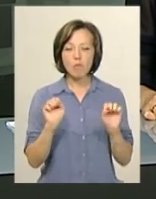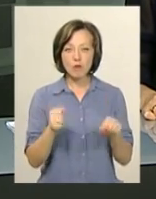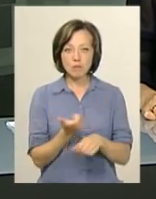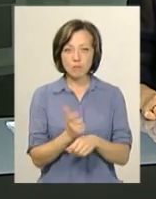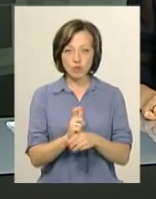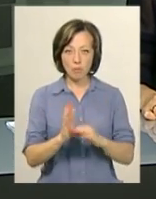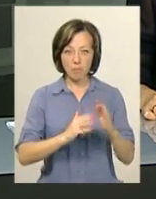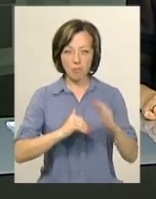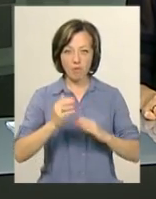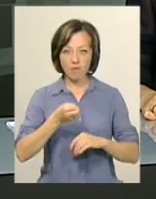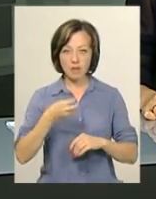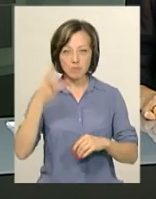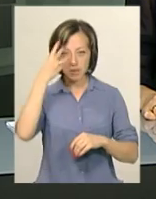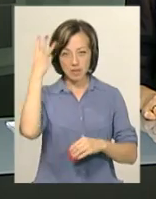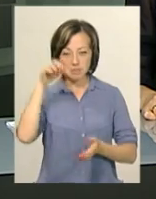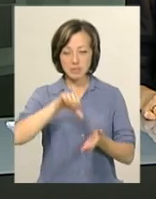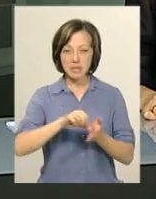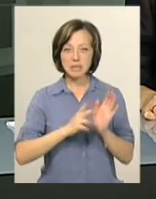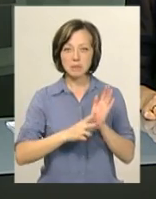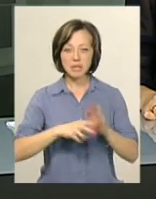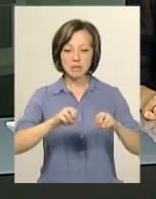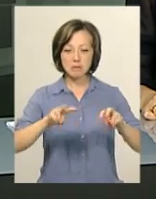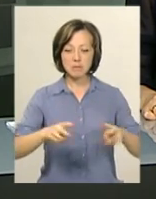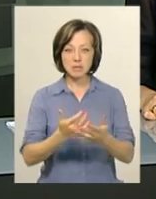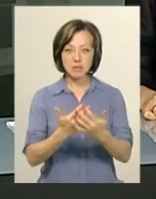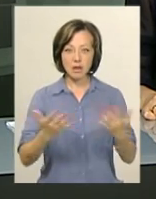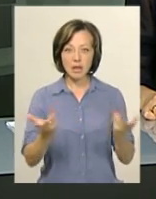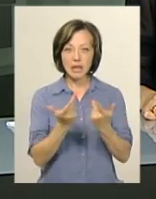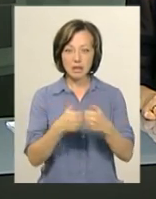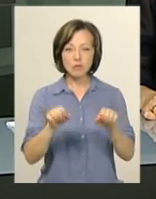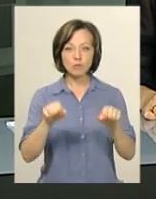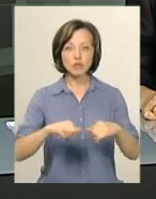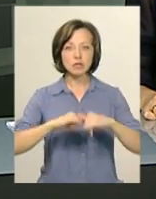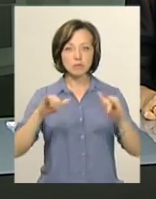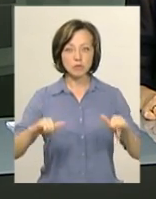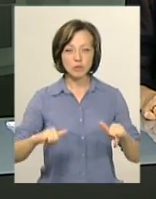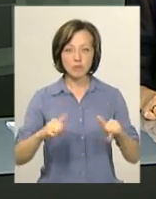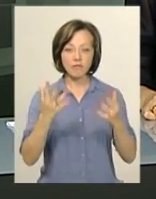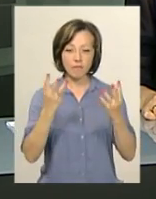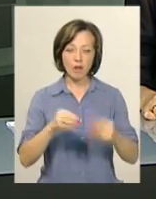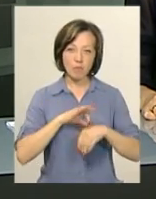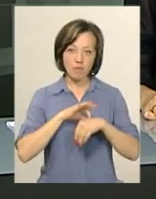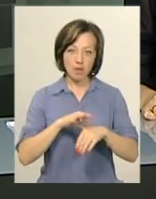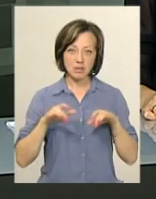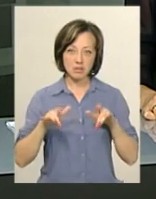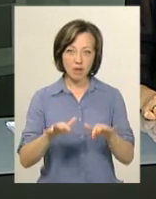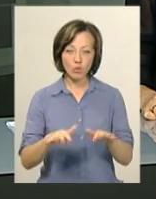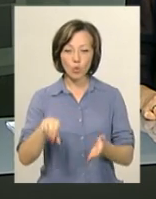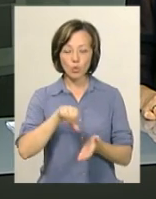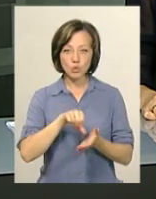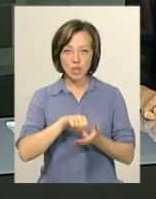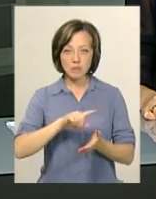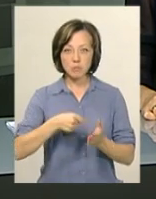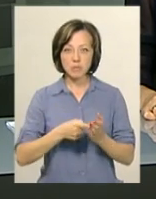професій. У Хмельницькому представлять 70 спеціальностей, їх кількість може збільшитися в день проведення заходу. Учасники